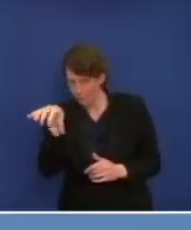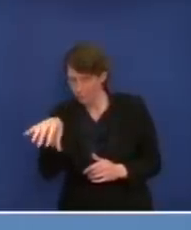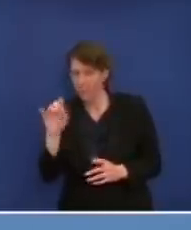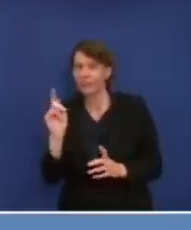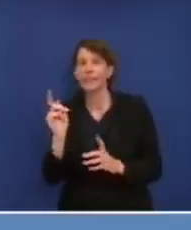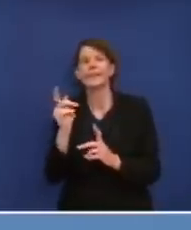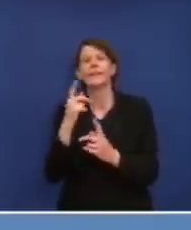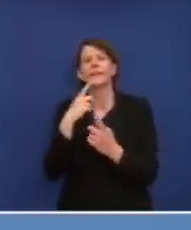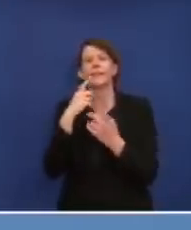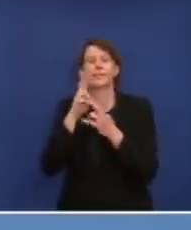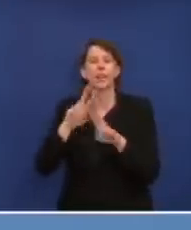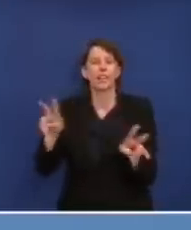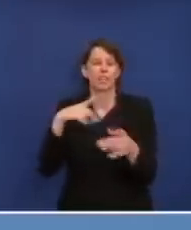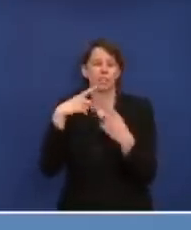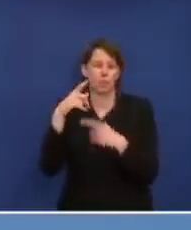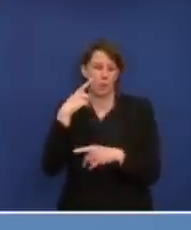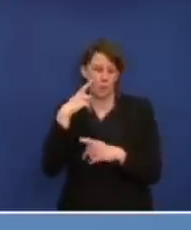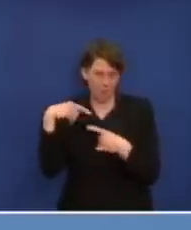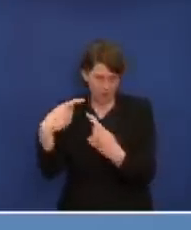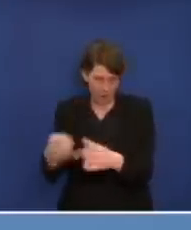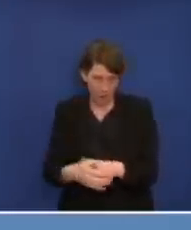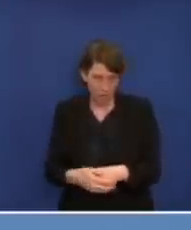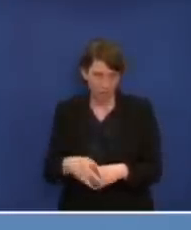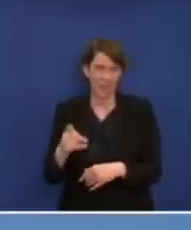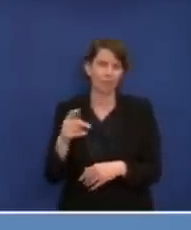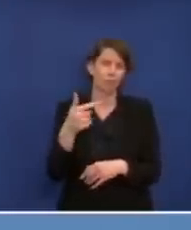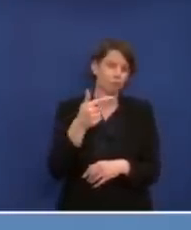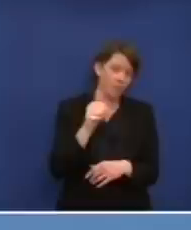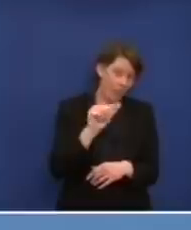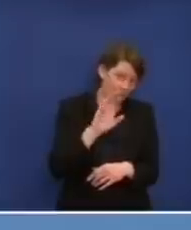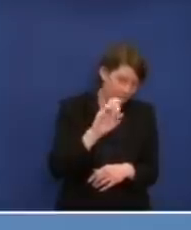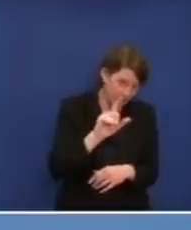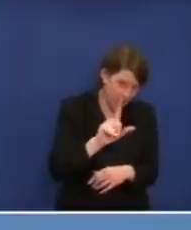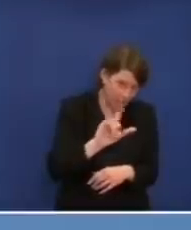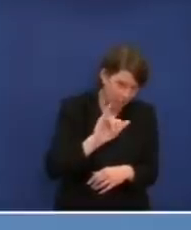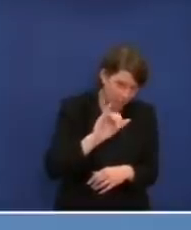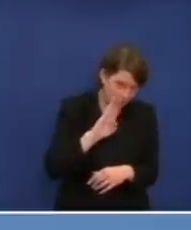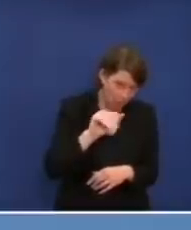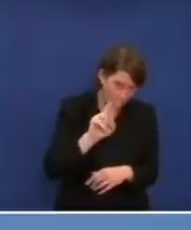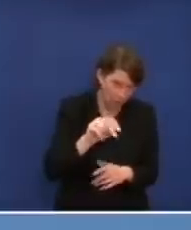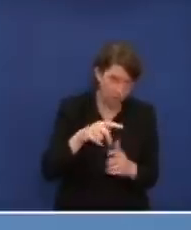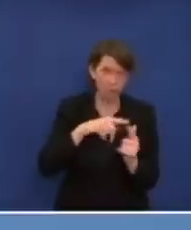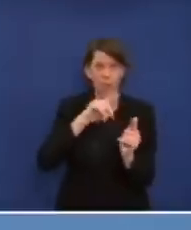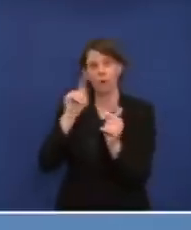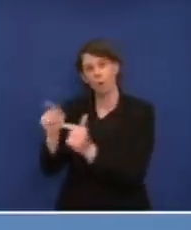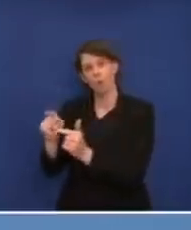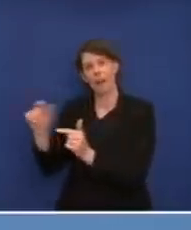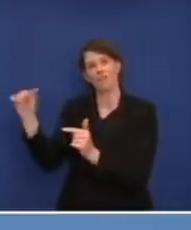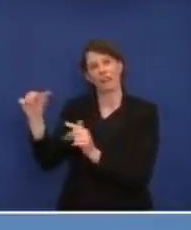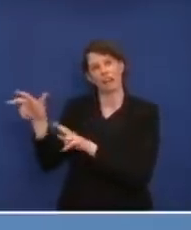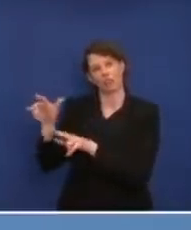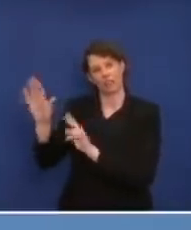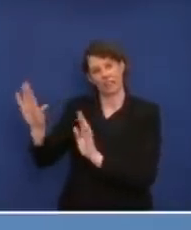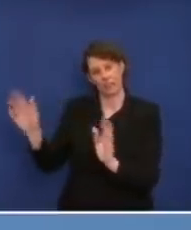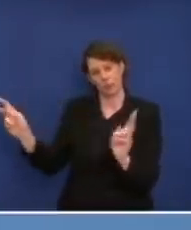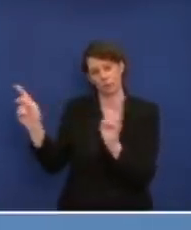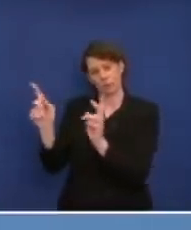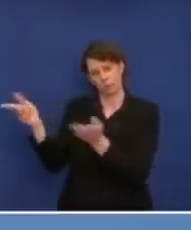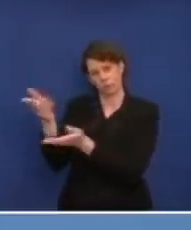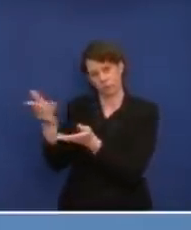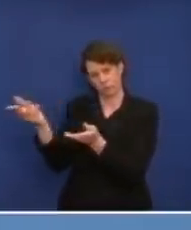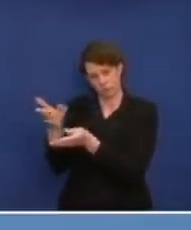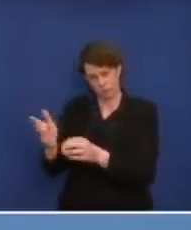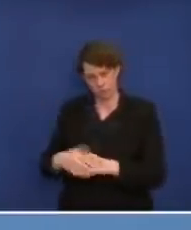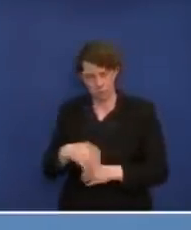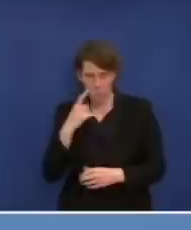Friedensgespräche stattfinden zwischen den Taliban und der afghanischen Regierung.